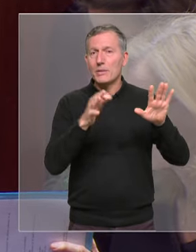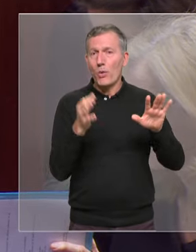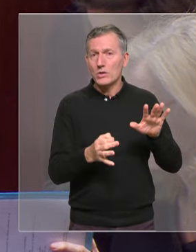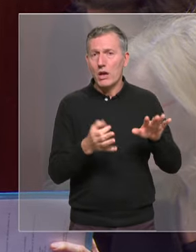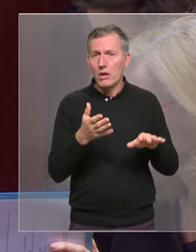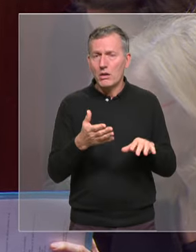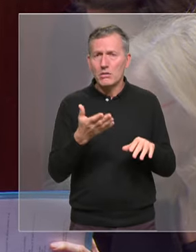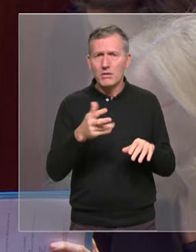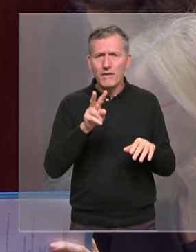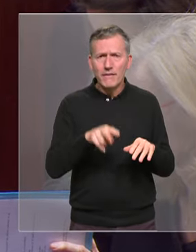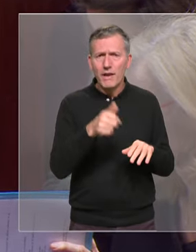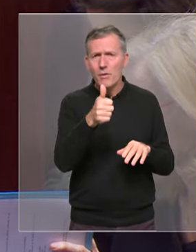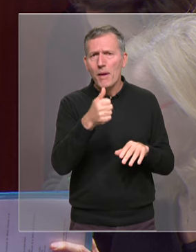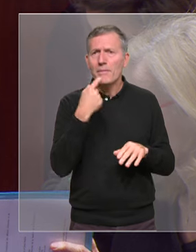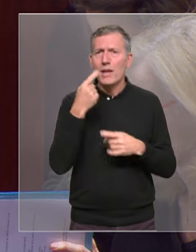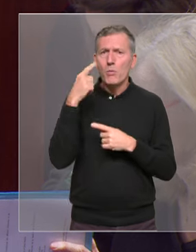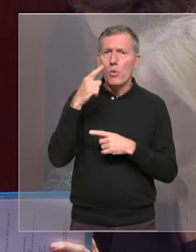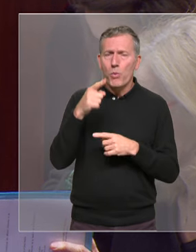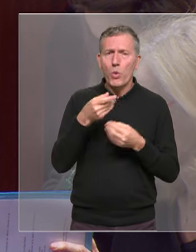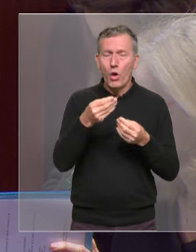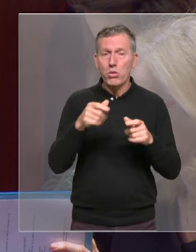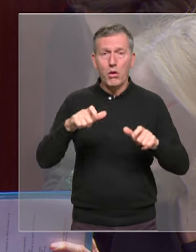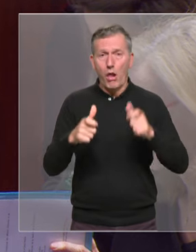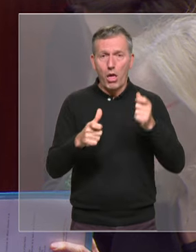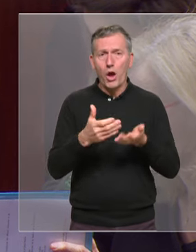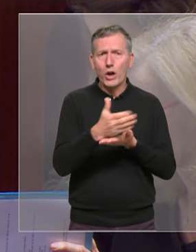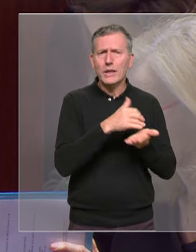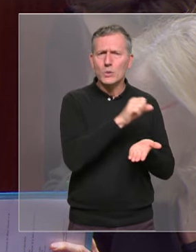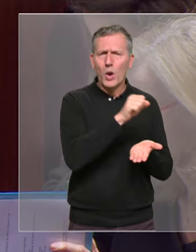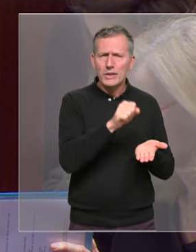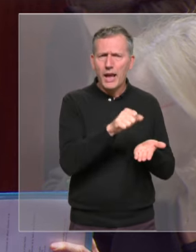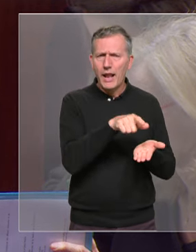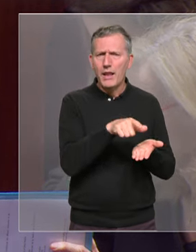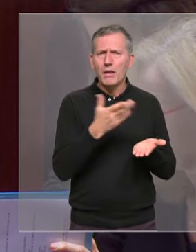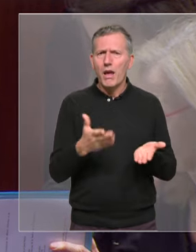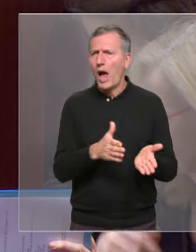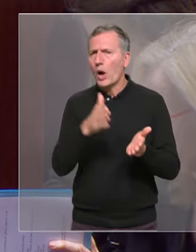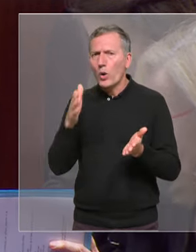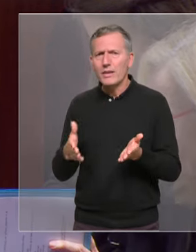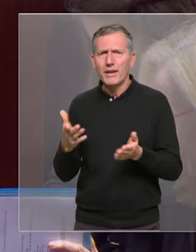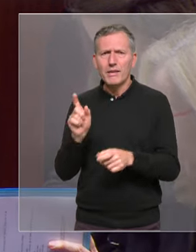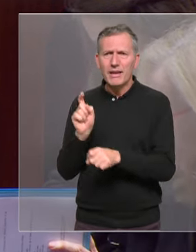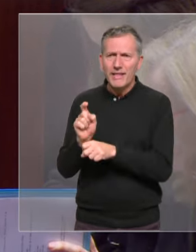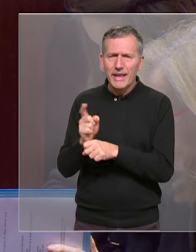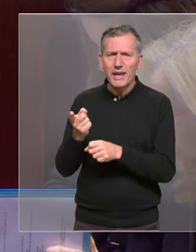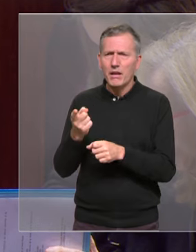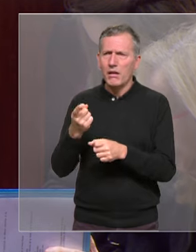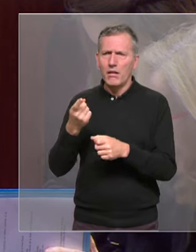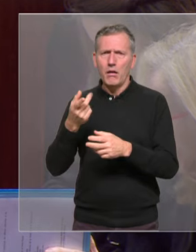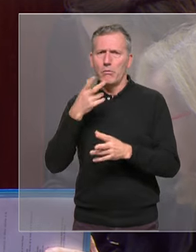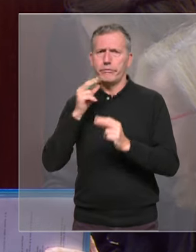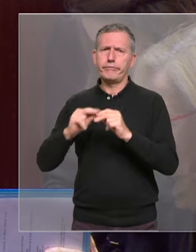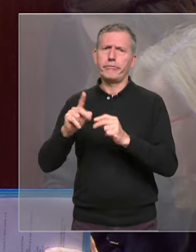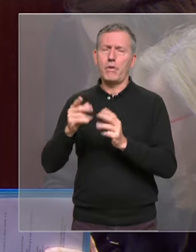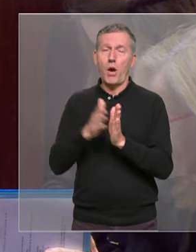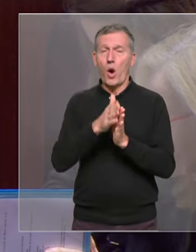augmentations de salaire. Donc d'un côté, vous plaidiez pour fragiliser les recettes de la sécurité sociale et de l'assurance maladie, et de l'autre, là aujourd'hui, vous nous faites des grandes tirades à